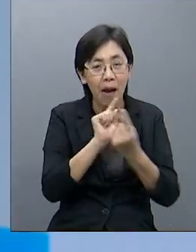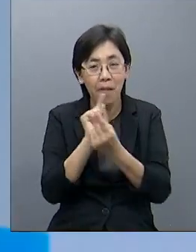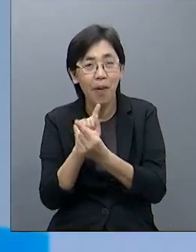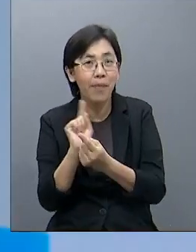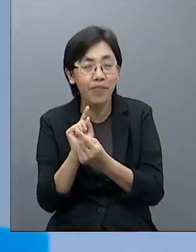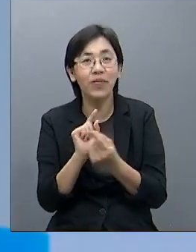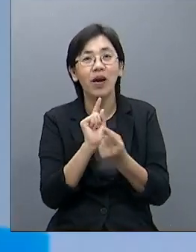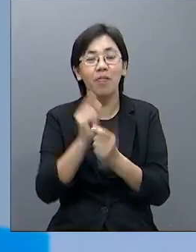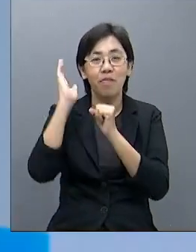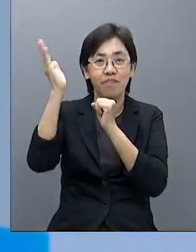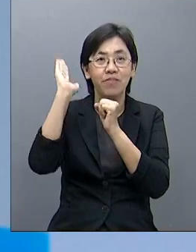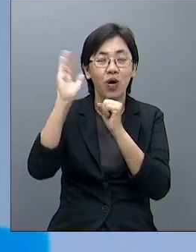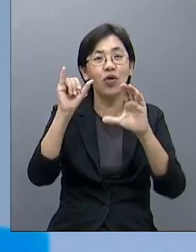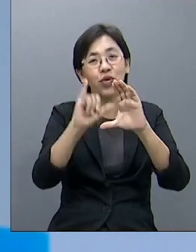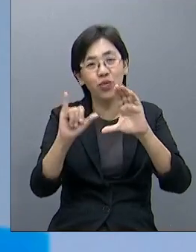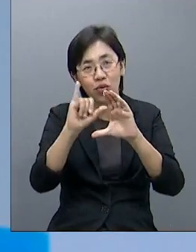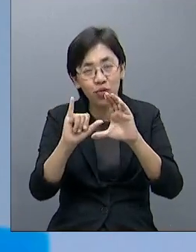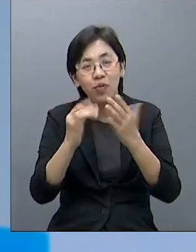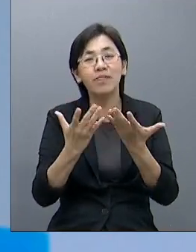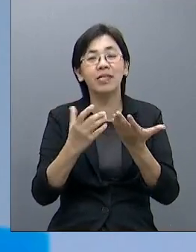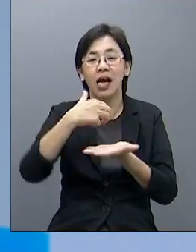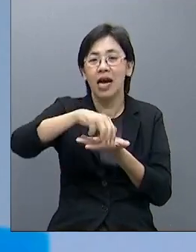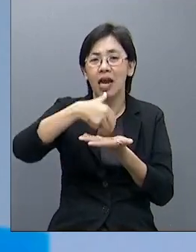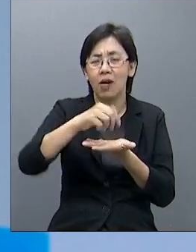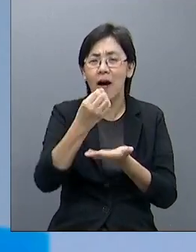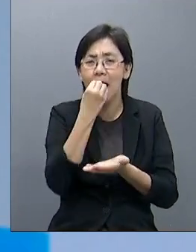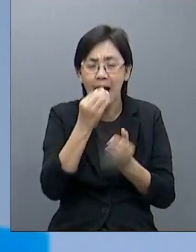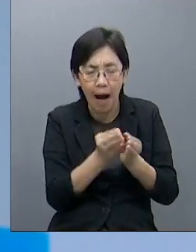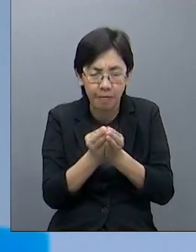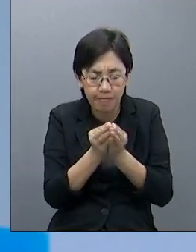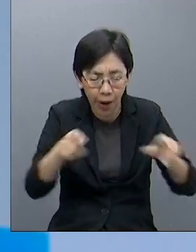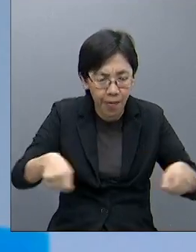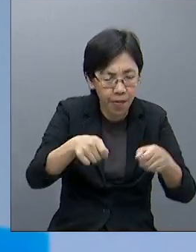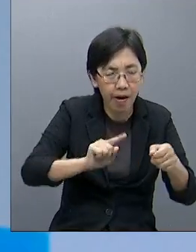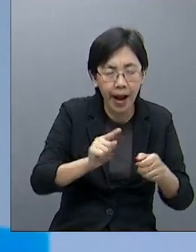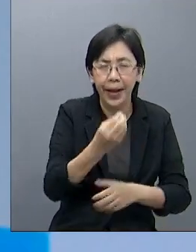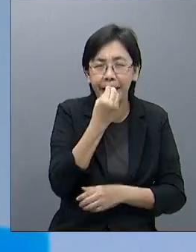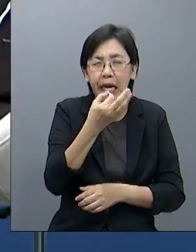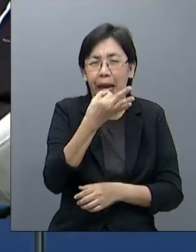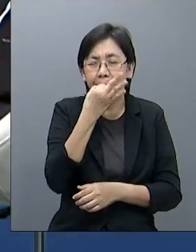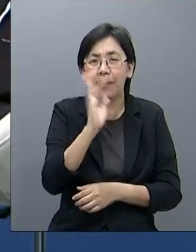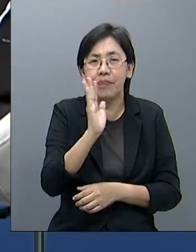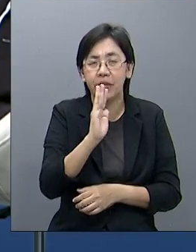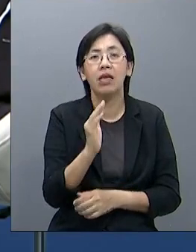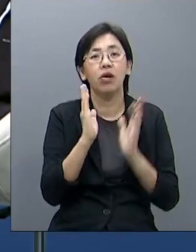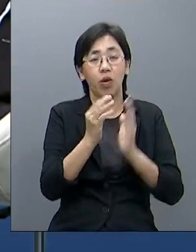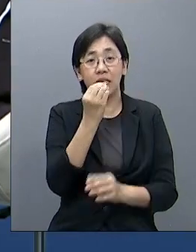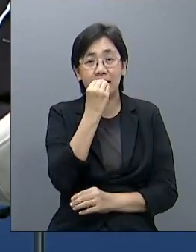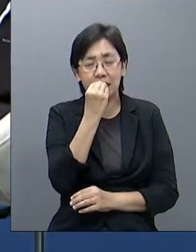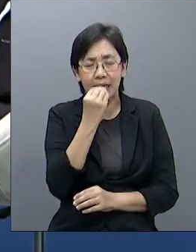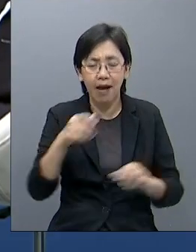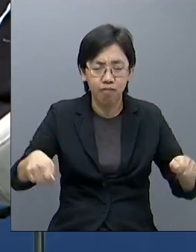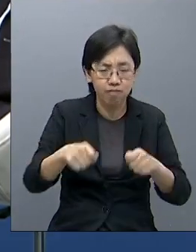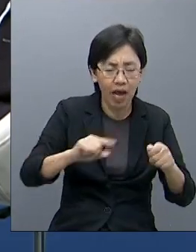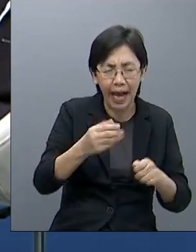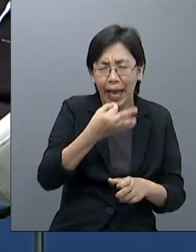ของิธีกร ท Youtube เองที่ให้เรื่องของควรวาทำอาหารอย่างไรดวยเพรว่าคนเราปัจจยสีก็ต้องกินทางอาหาร่ไร ให